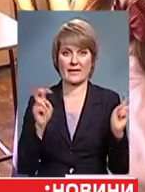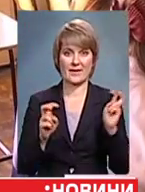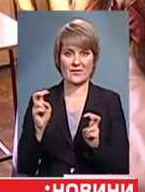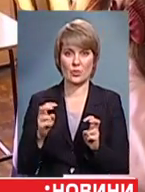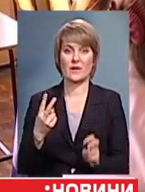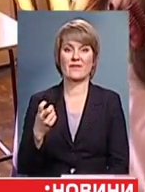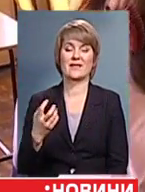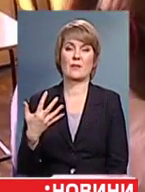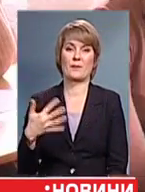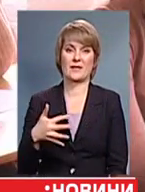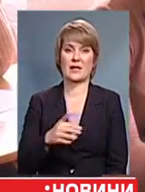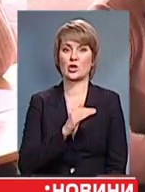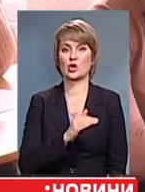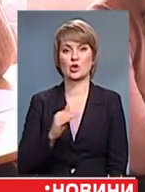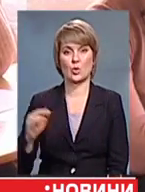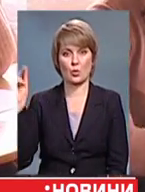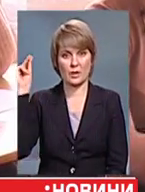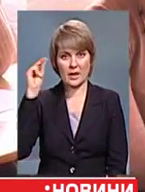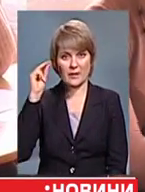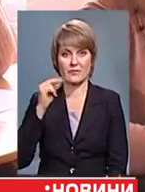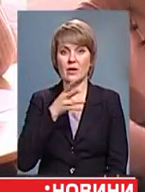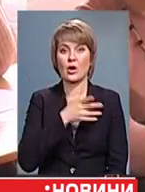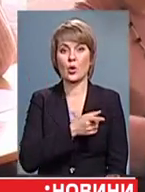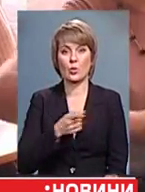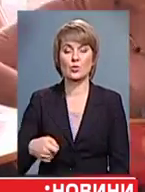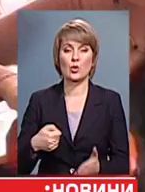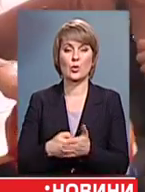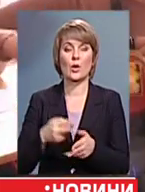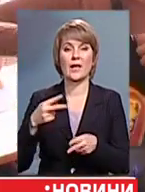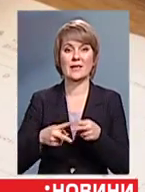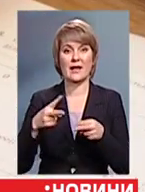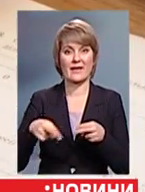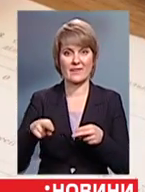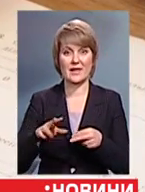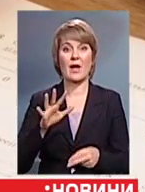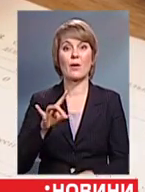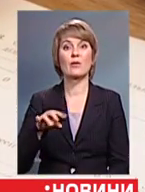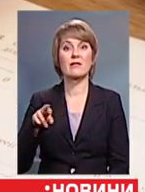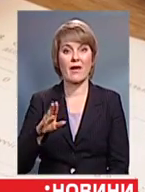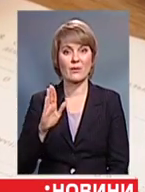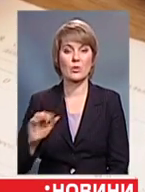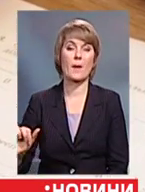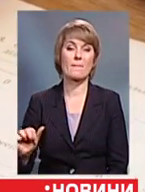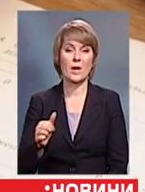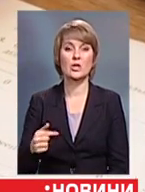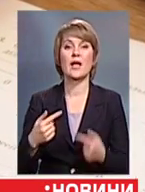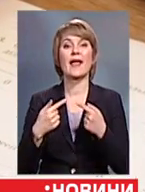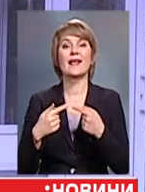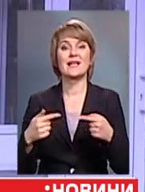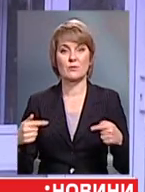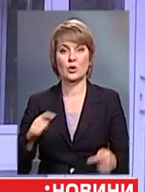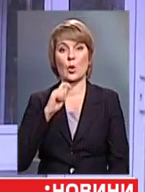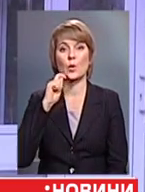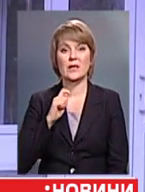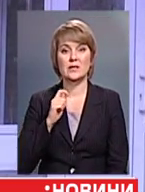загалом 250 школярів. Курси триватимуть до кінця квітня, а вже 5 травня відбудеться перший іспит з української